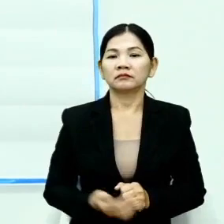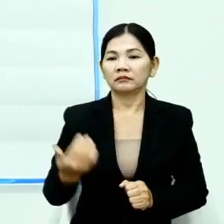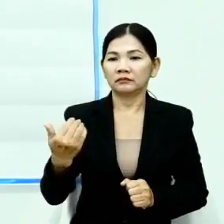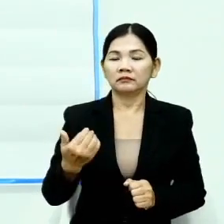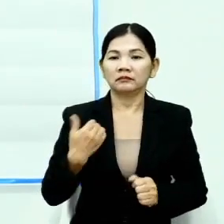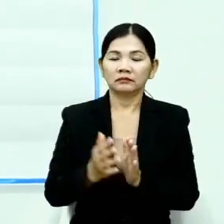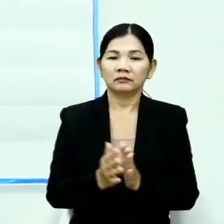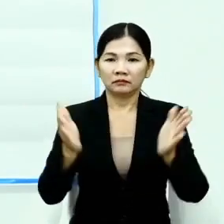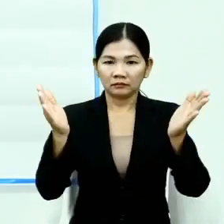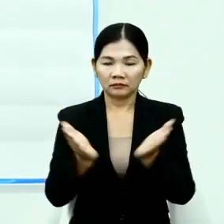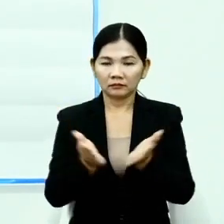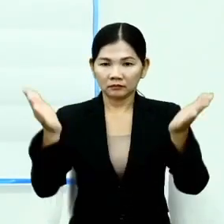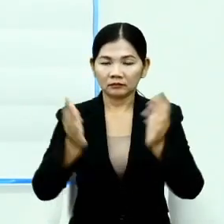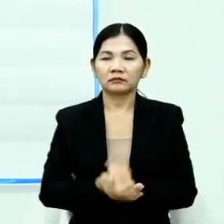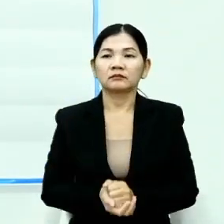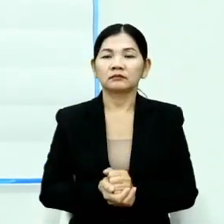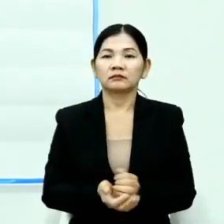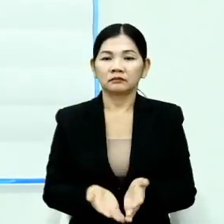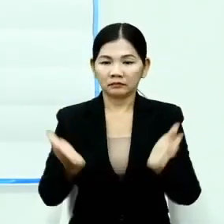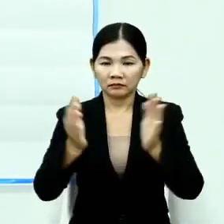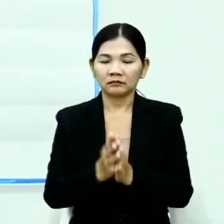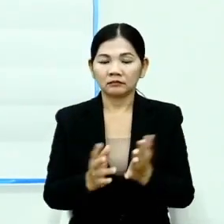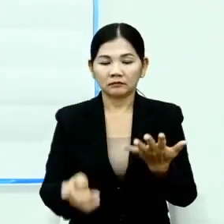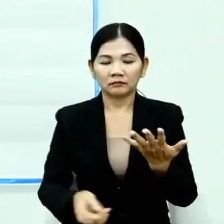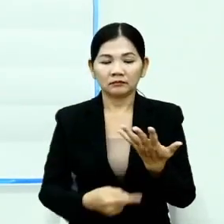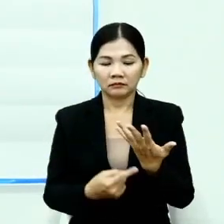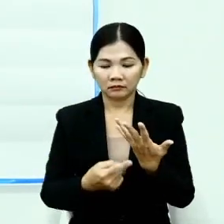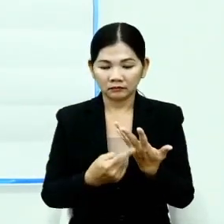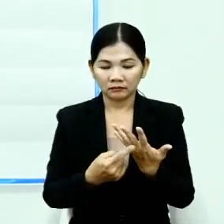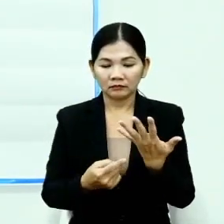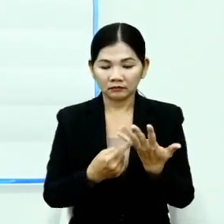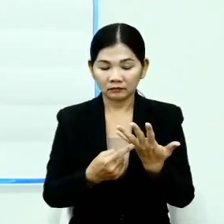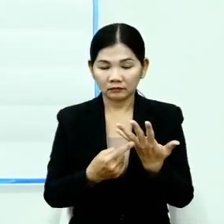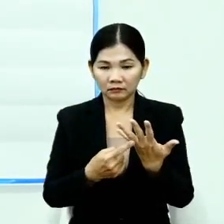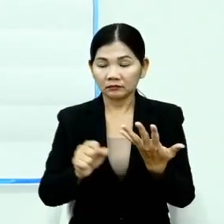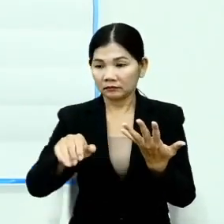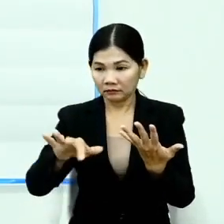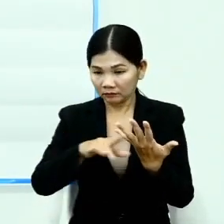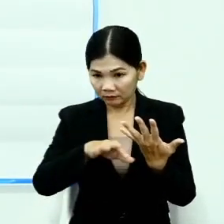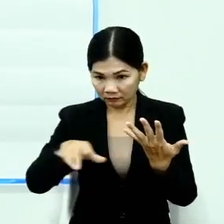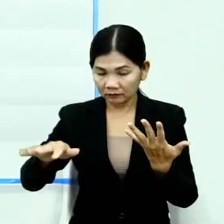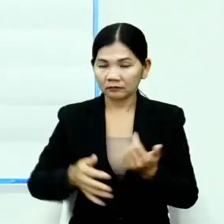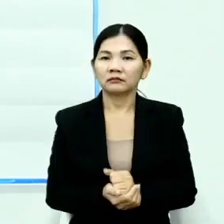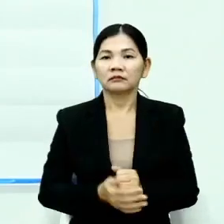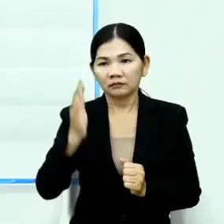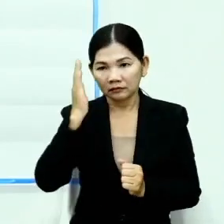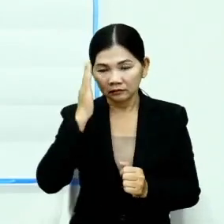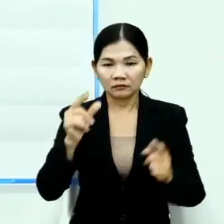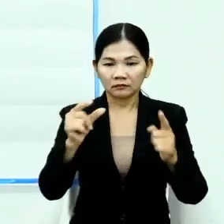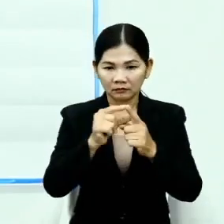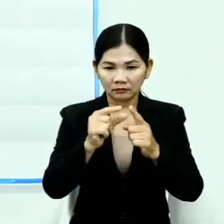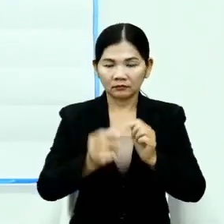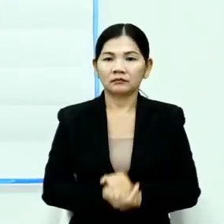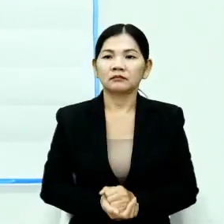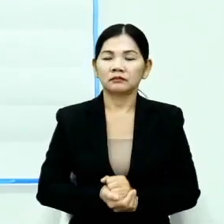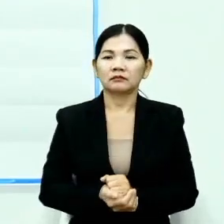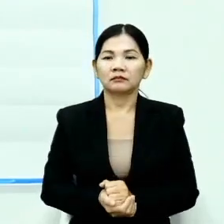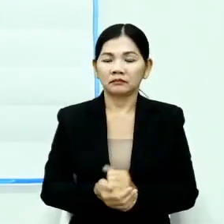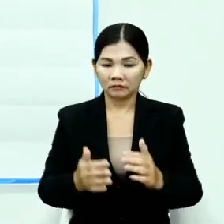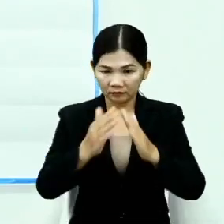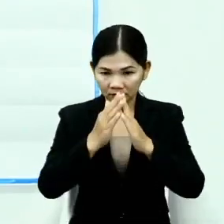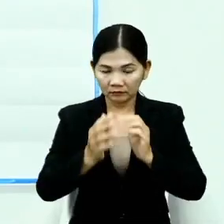គឺមានចាមានស្រអៅហើយតើយើងនៅខ្វះតួអក្សរឥឡូវដើម្បីបានជាពាក្យតើអ្នកគ្រូនឹ